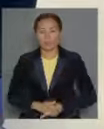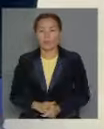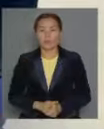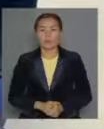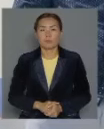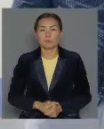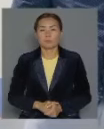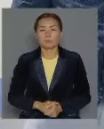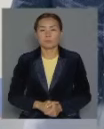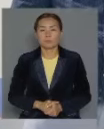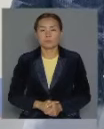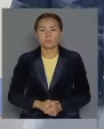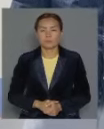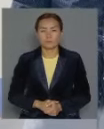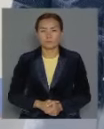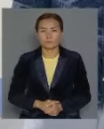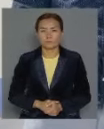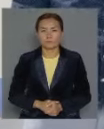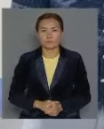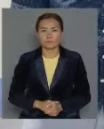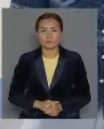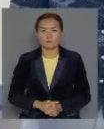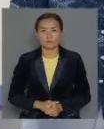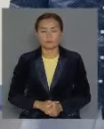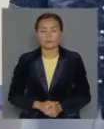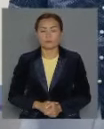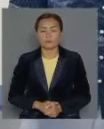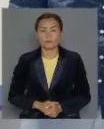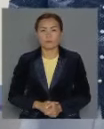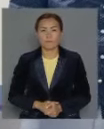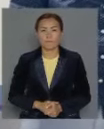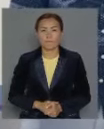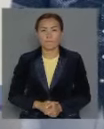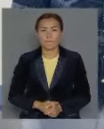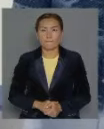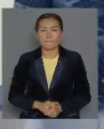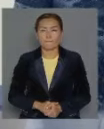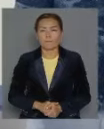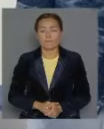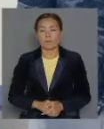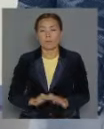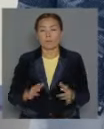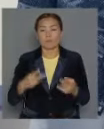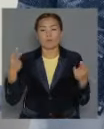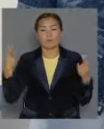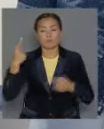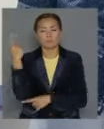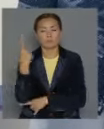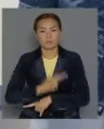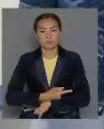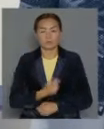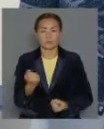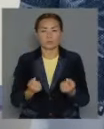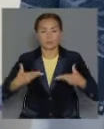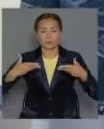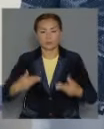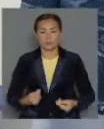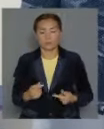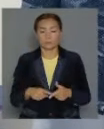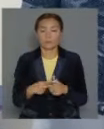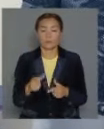biz osunday dar. Stol sınsa bala birum-birum astında qalama kilattan texnika sınama